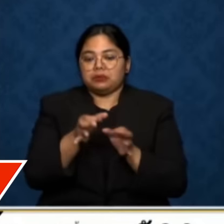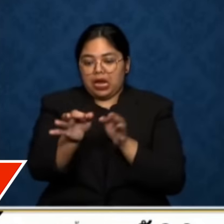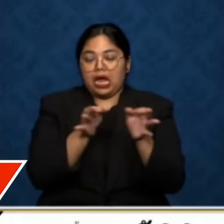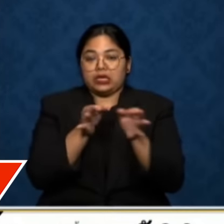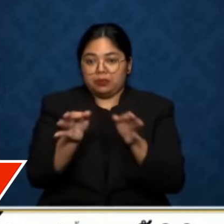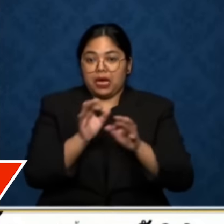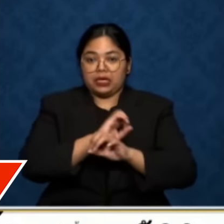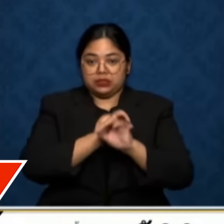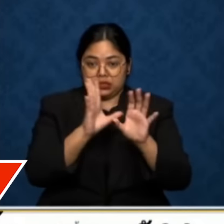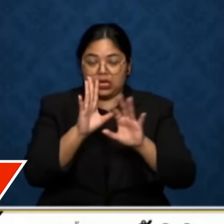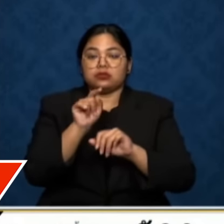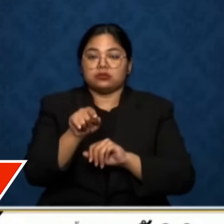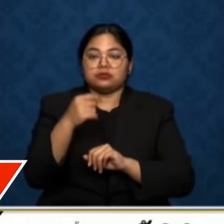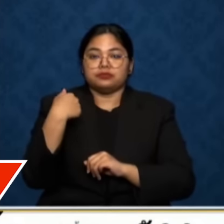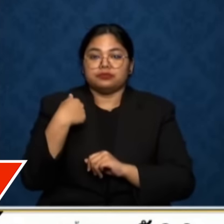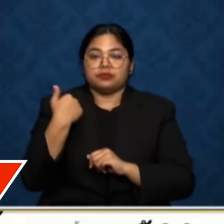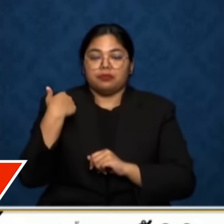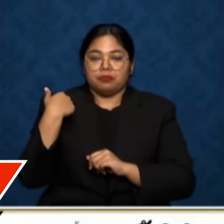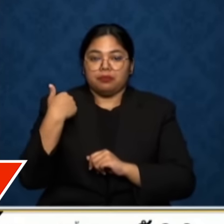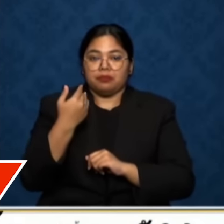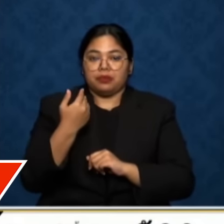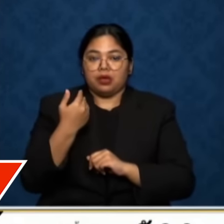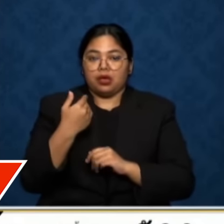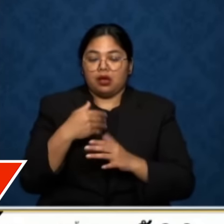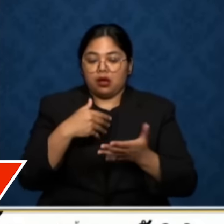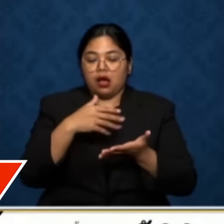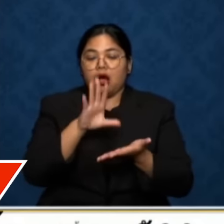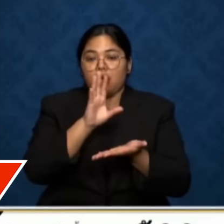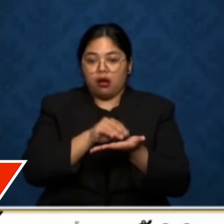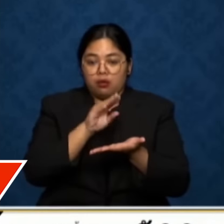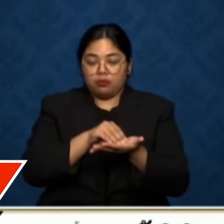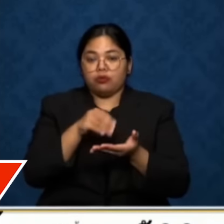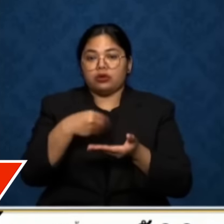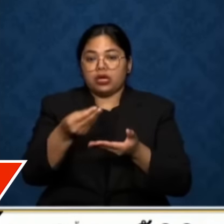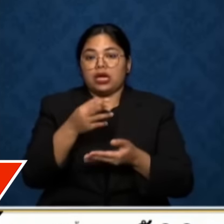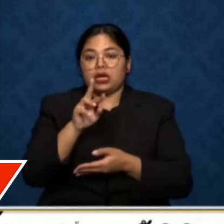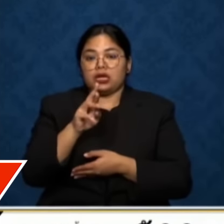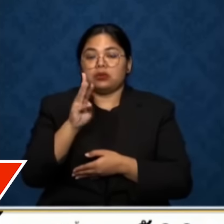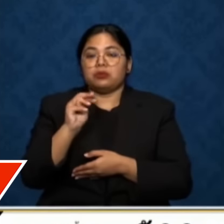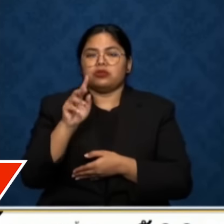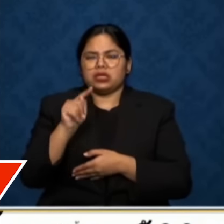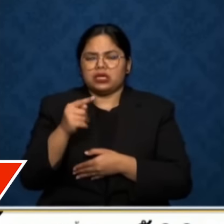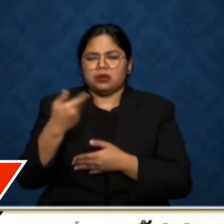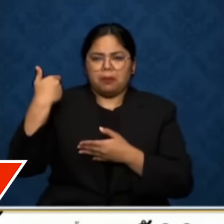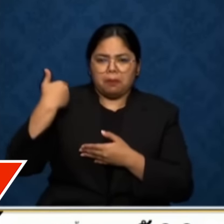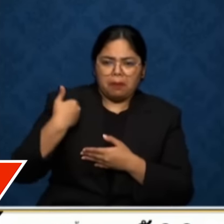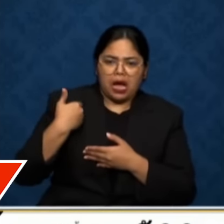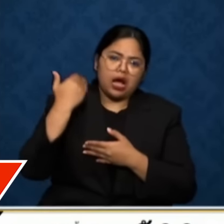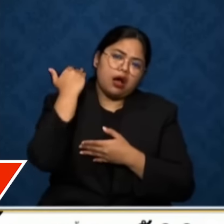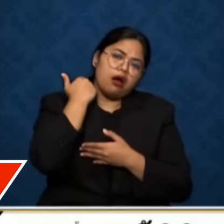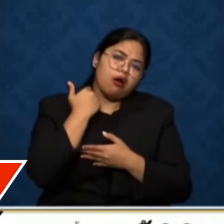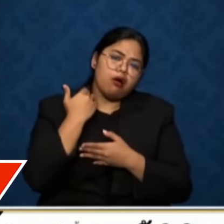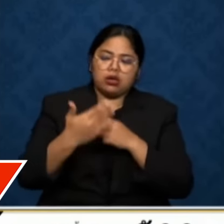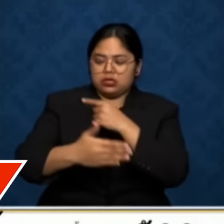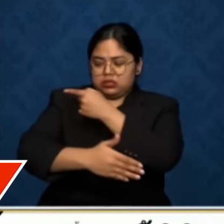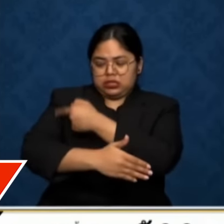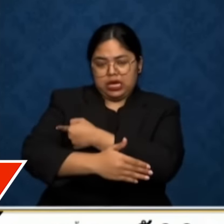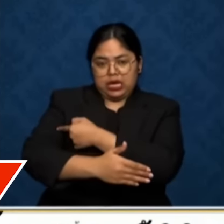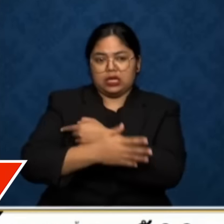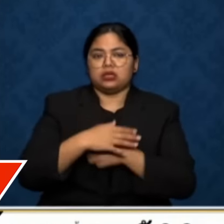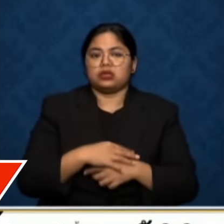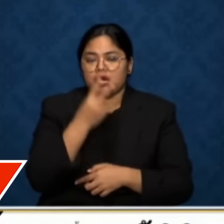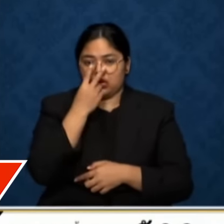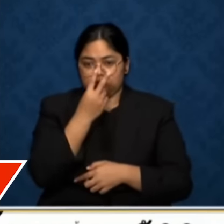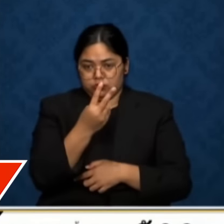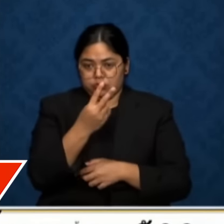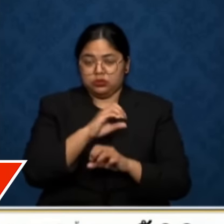ครู่นี้ผมให้ข้อมูลท่านรัฐมนตรีไปแล้วว่าน่าจะผ่าแค่อย่างเดียวไม่คอก็แขนนี่แหละนะครับกำลังชี้ว่าน่าจะผ่าอะไรเพื่อที่ท่าน